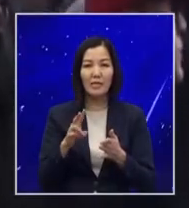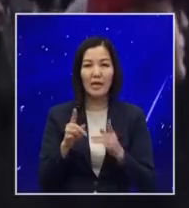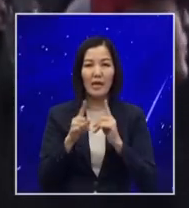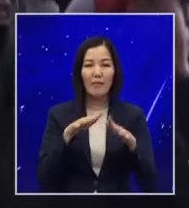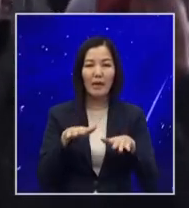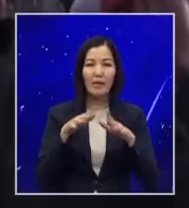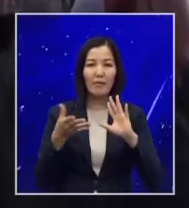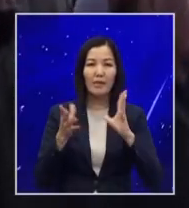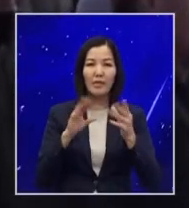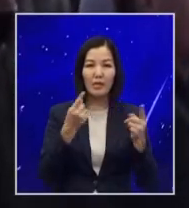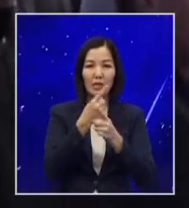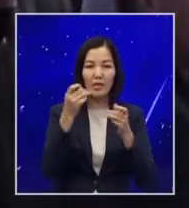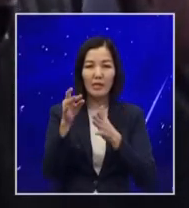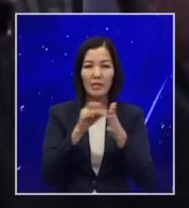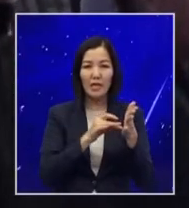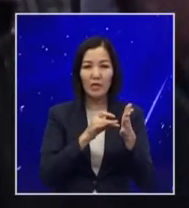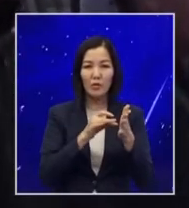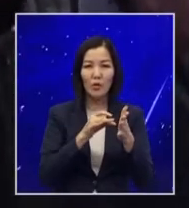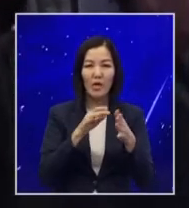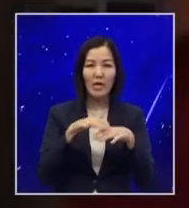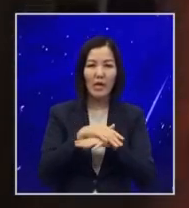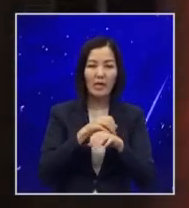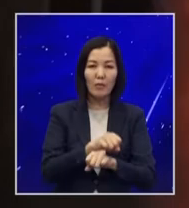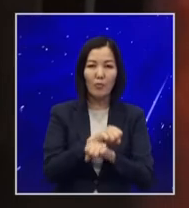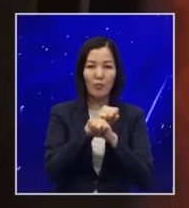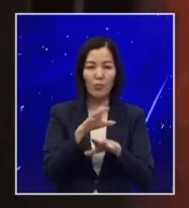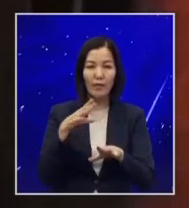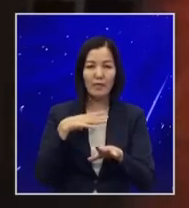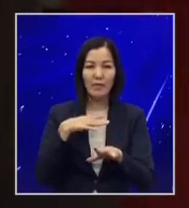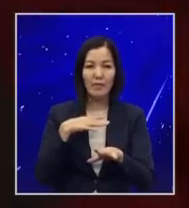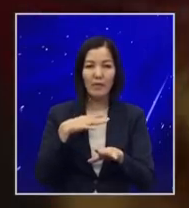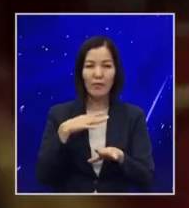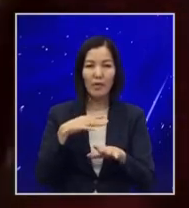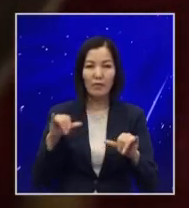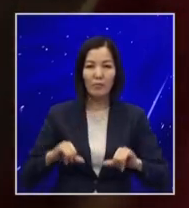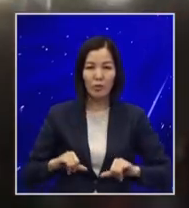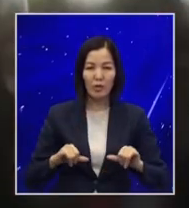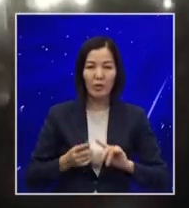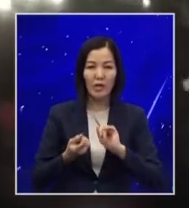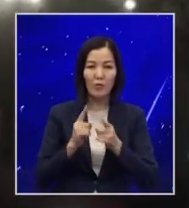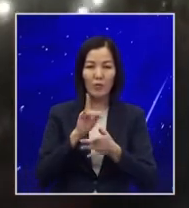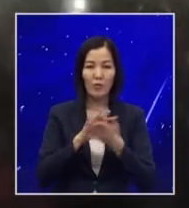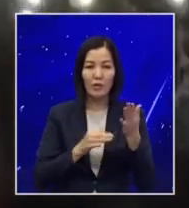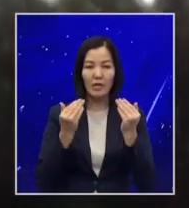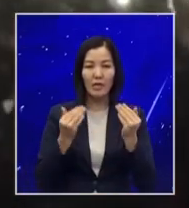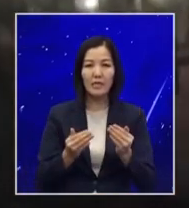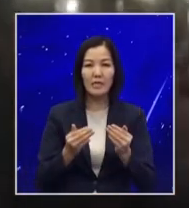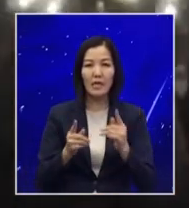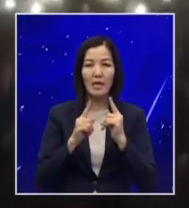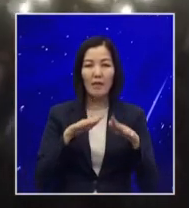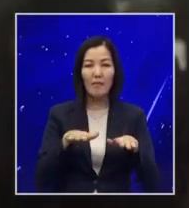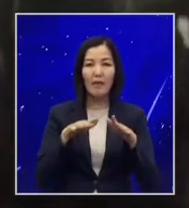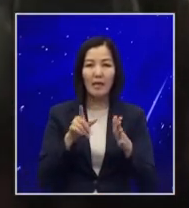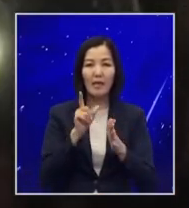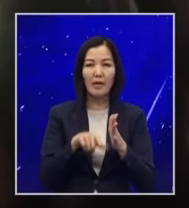сайлаудың қорытындысы жариялана салысымен наразылық шерулері басталып, оның соңы тәртіпсіздіктерге ұласқан еді. Әзірше парламент спикері